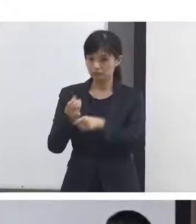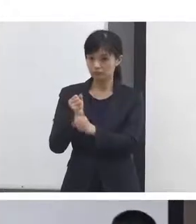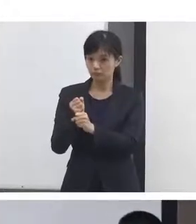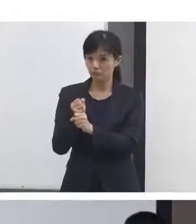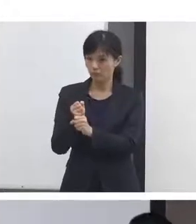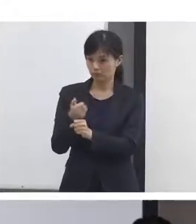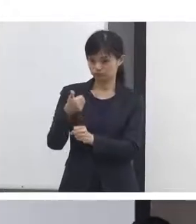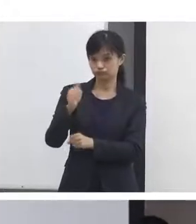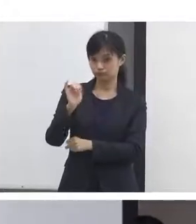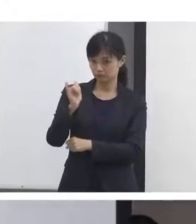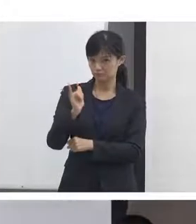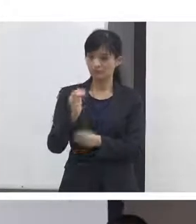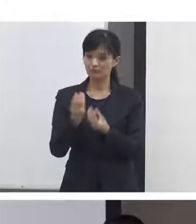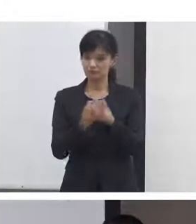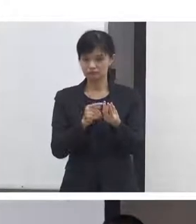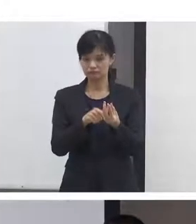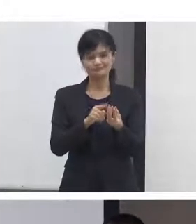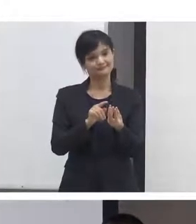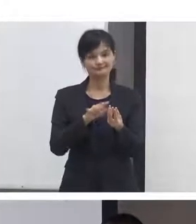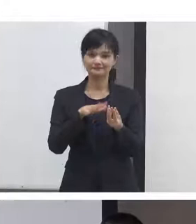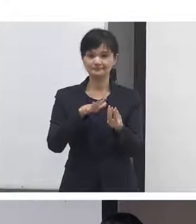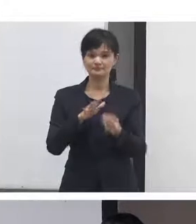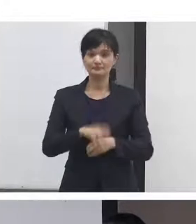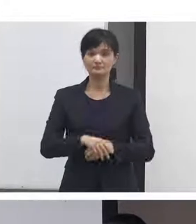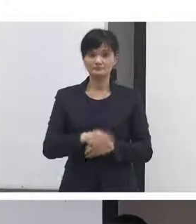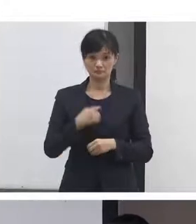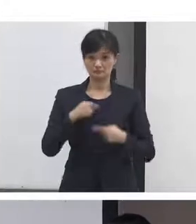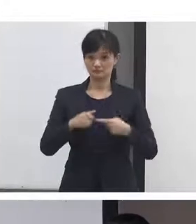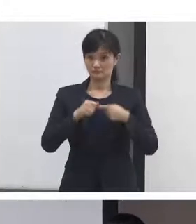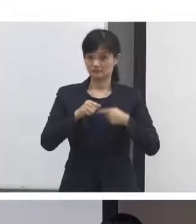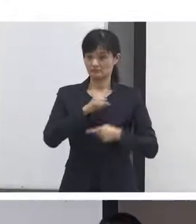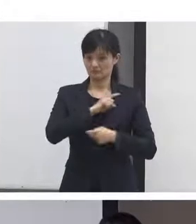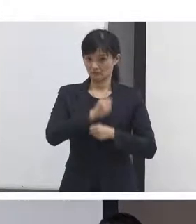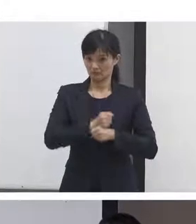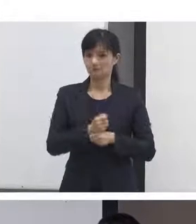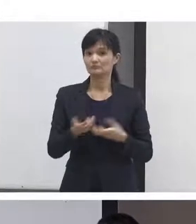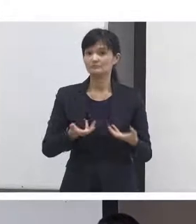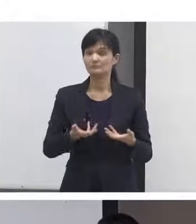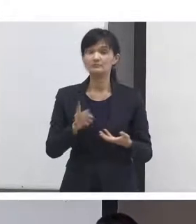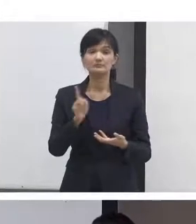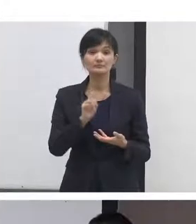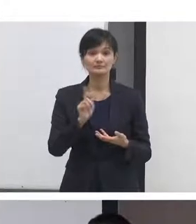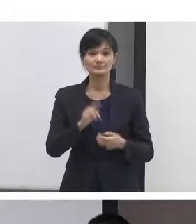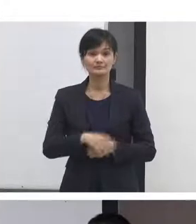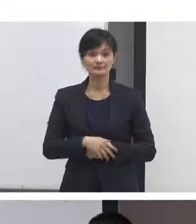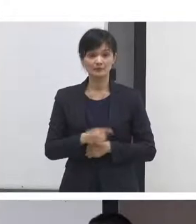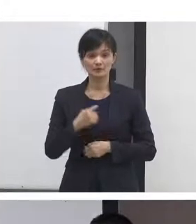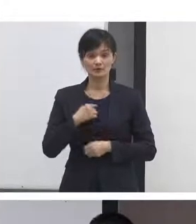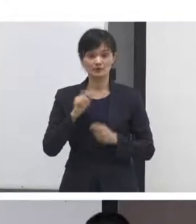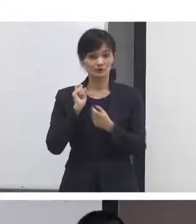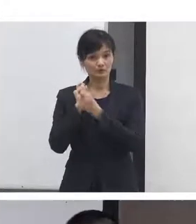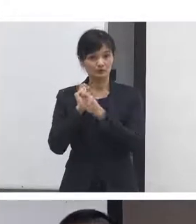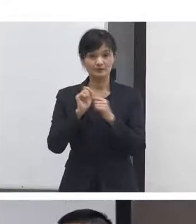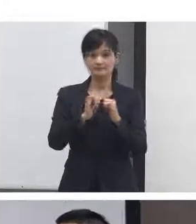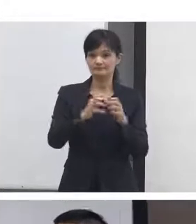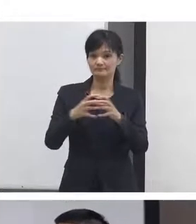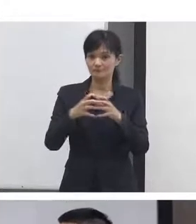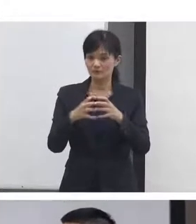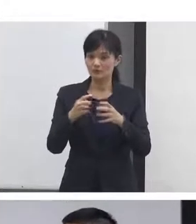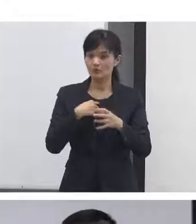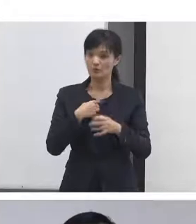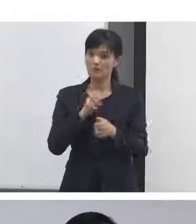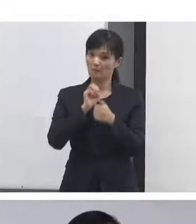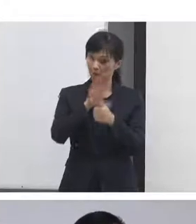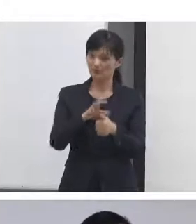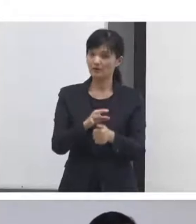有些就是好。第一个就是我自己会做的事情，最近我开始想要在那个社交媒体上提议说，我们最后都要加一句话